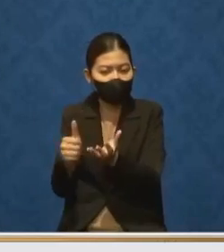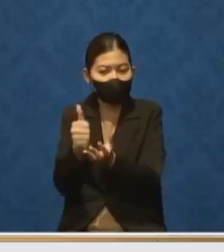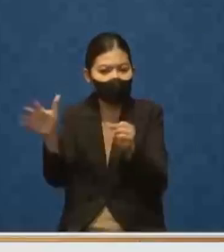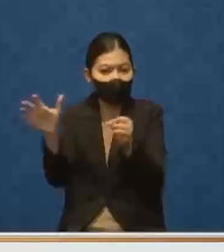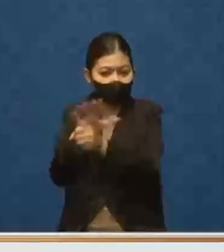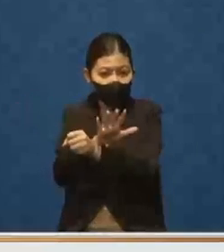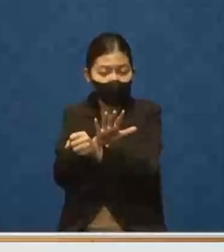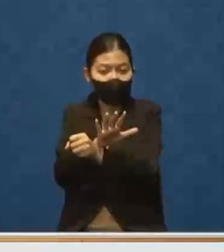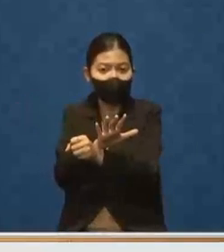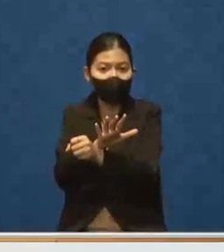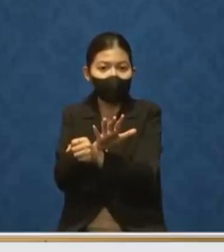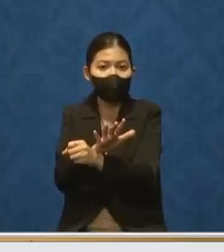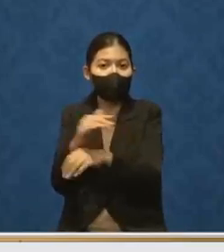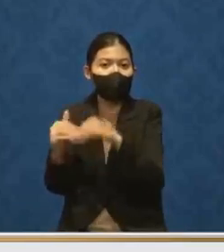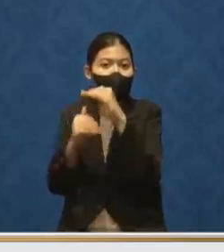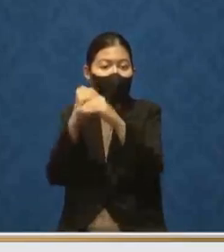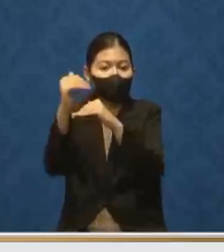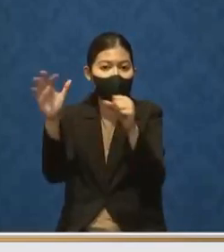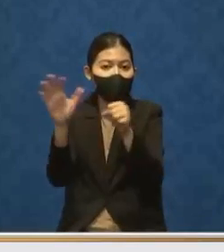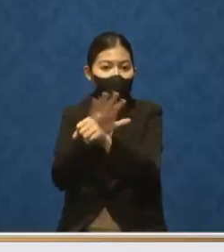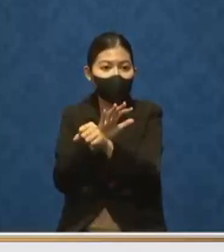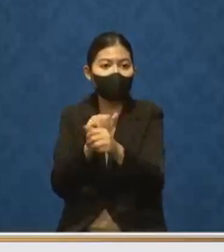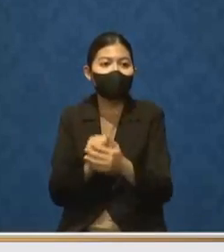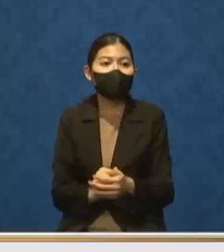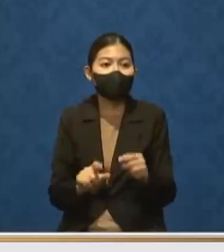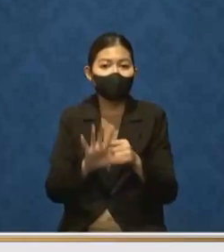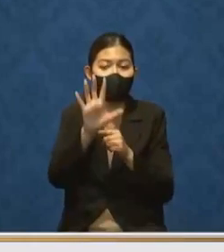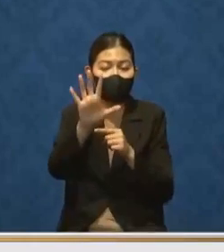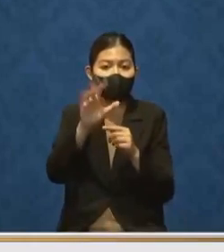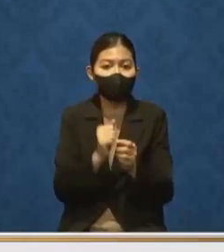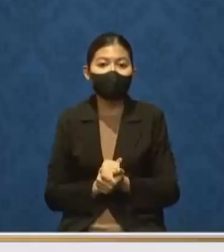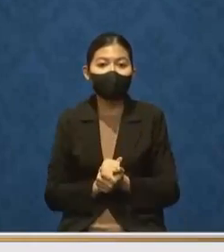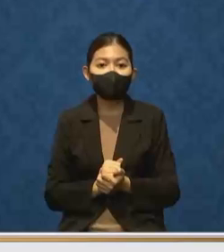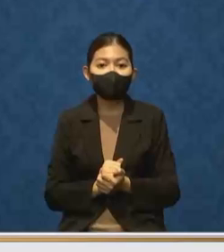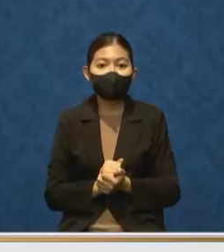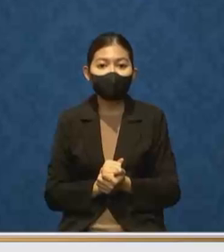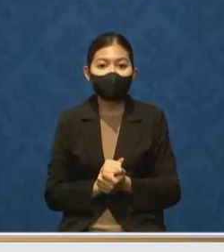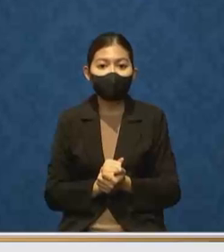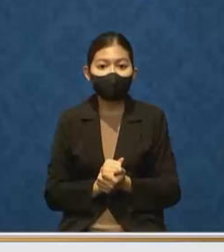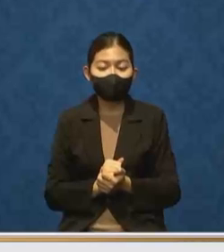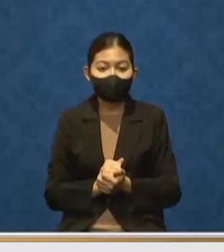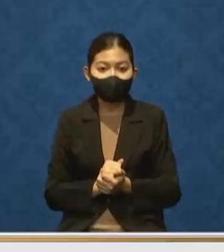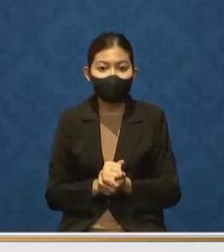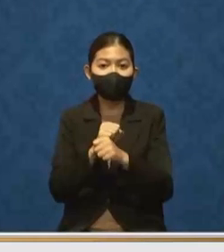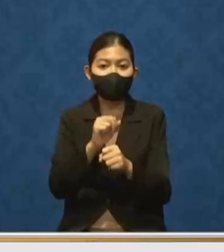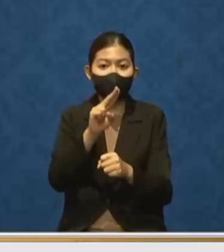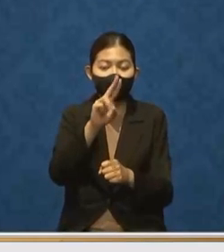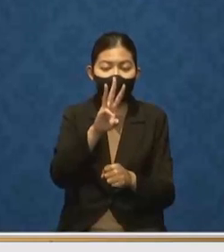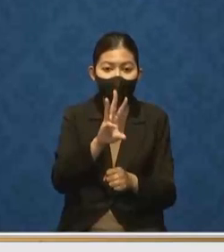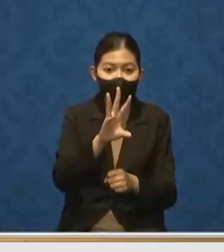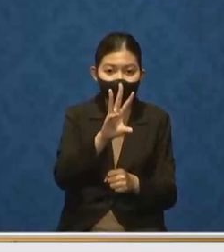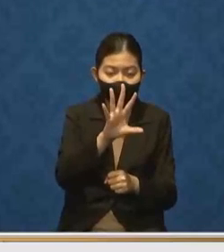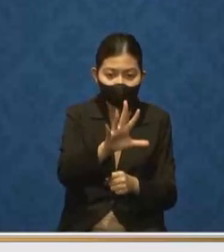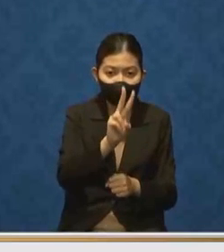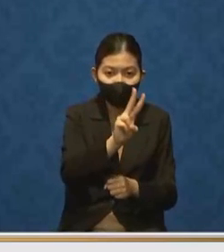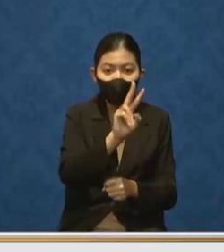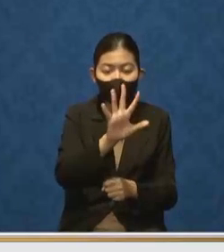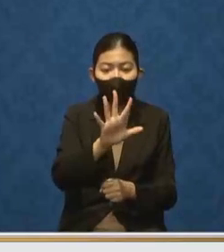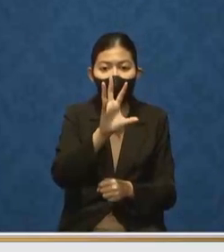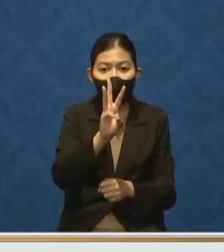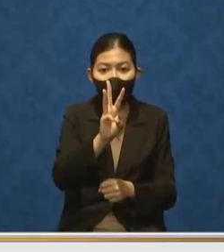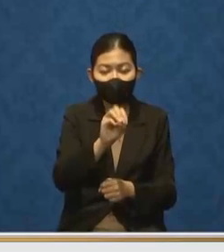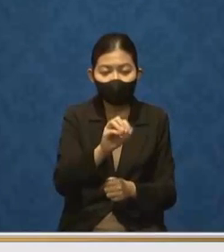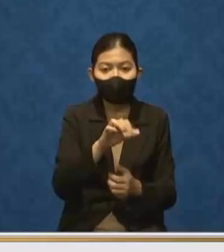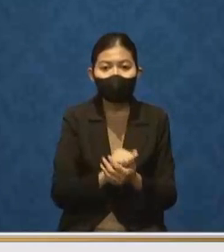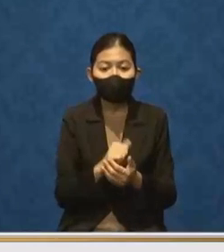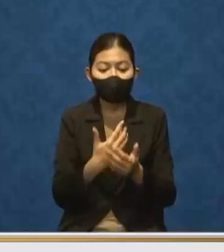สุด 5. ดำเนินการให้เป็นไปตามบทบัญญัติตามรัฐธรรมนูญแห่งราชอาณาจักรไทยพุทธศักราช2560พระราชบัญญัติวินัยการเงินการคลัง